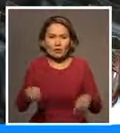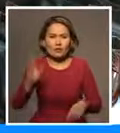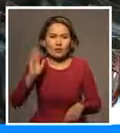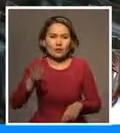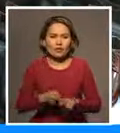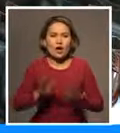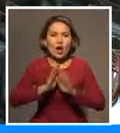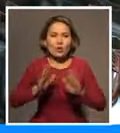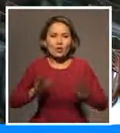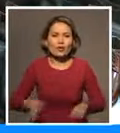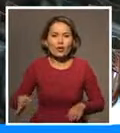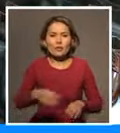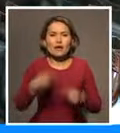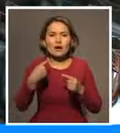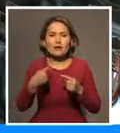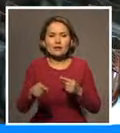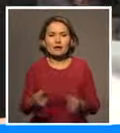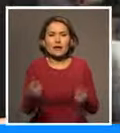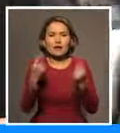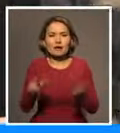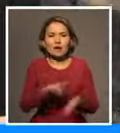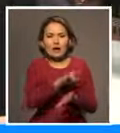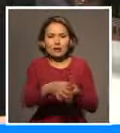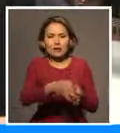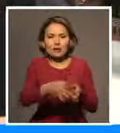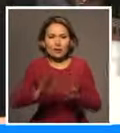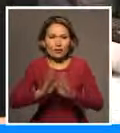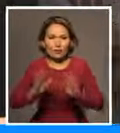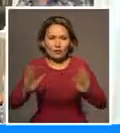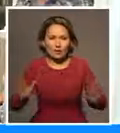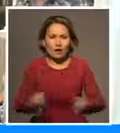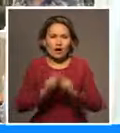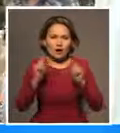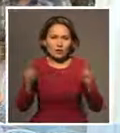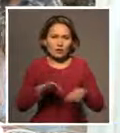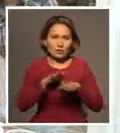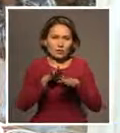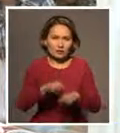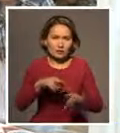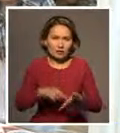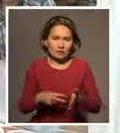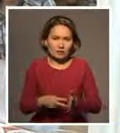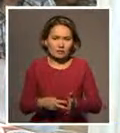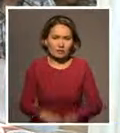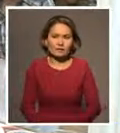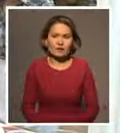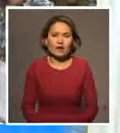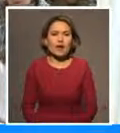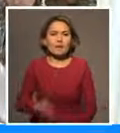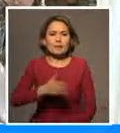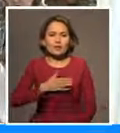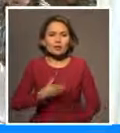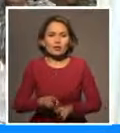уақытта мұндай көрмені облыста басқа да ірі қалаларда өткізбекші. Бүгінгі шараның негізгі мақсаты жергілікті